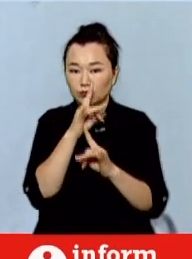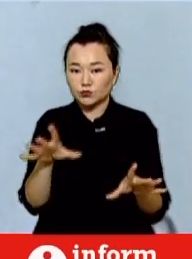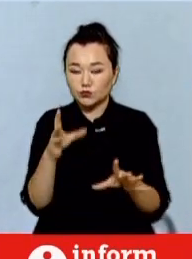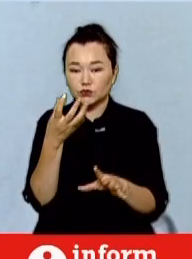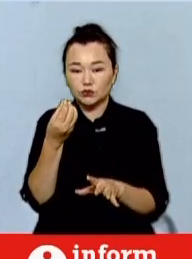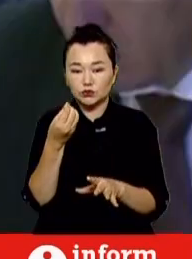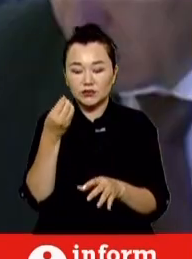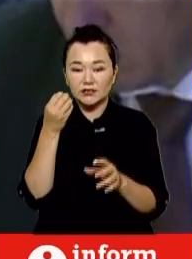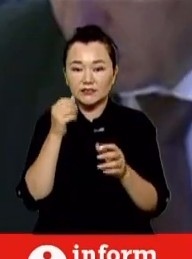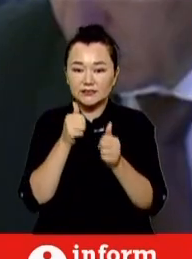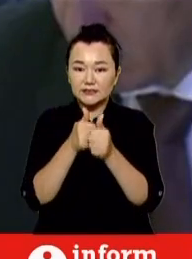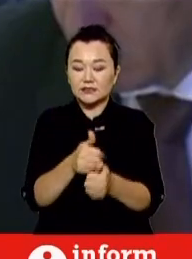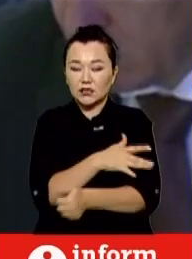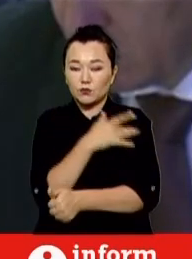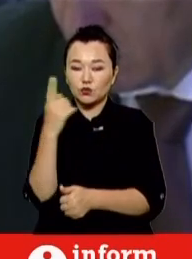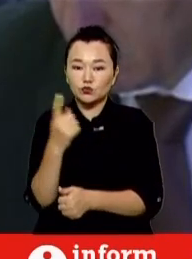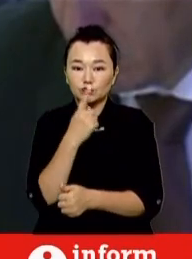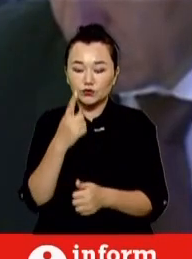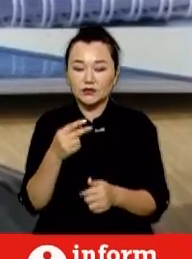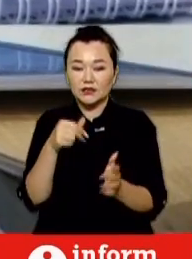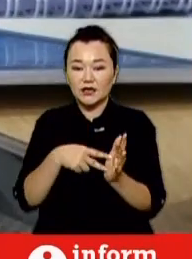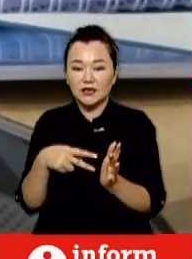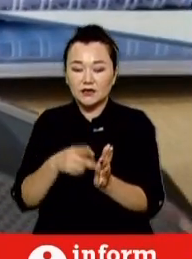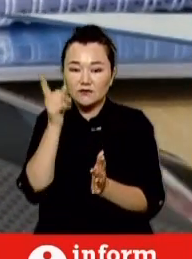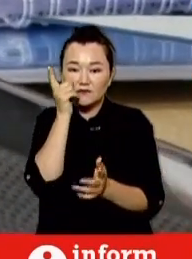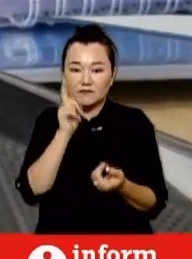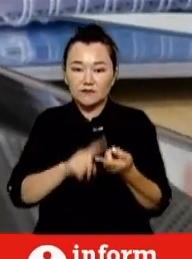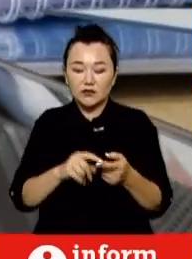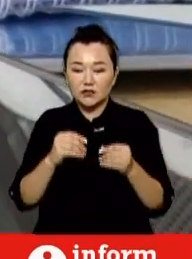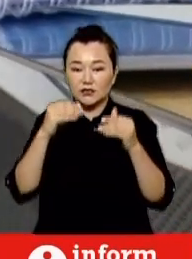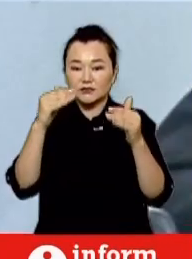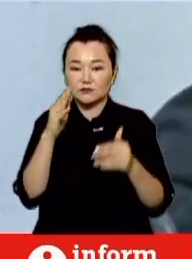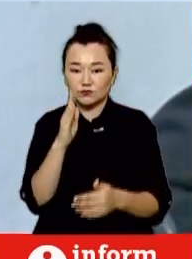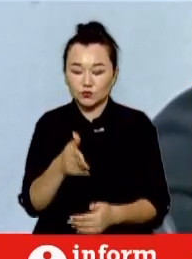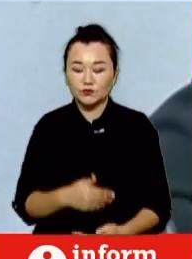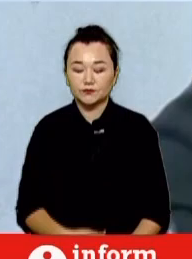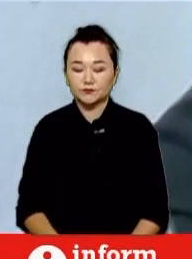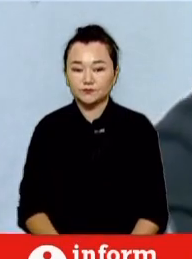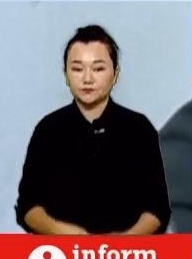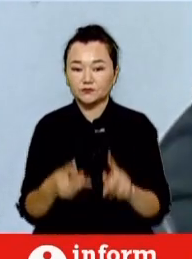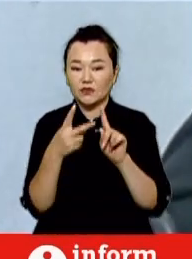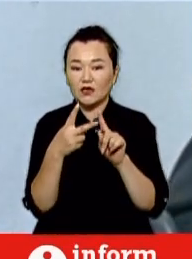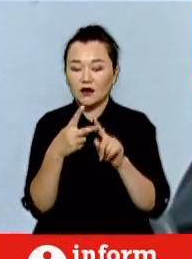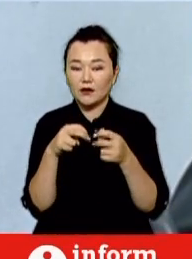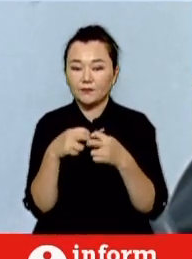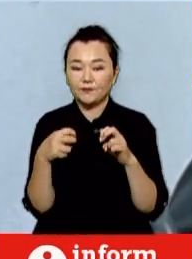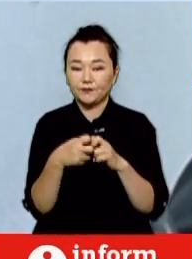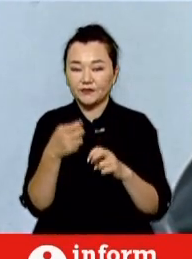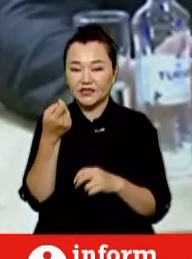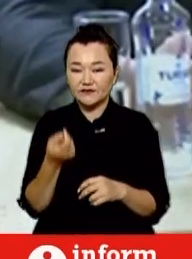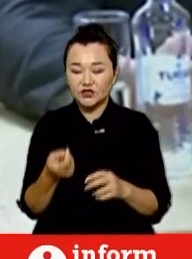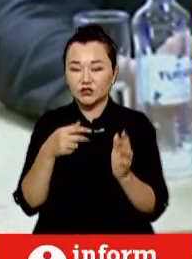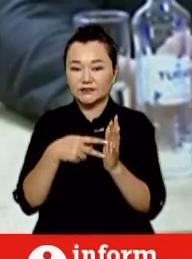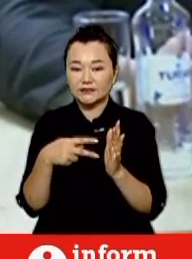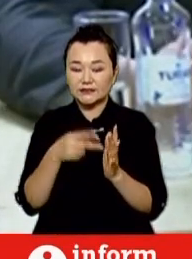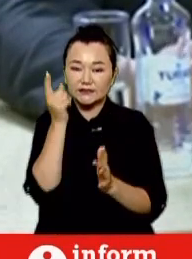еще, вслед за коммунальными услугами, тарифы будут расти и на связь. Вторая проблема – это дешевизна тарифов,